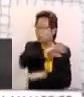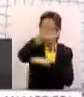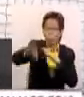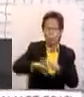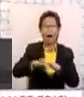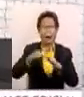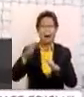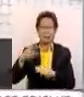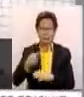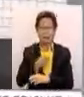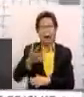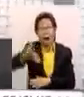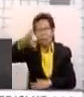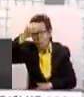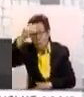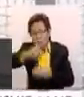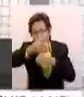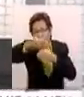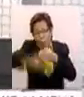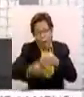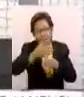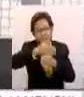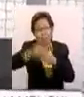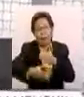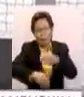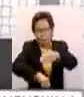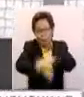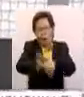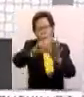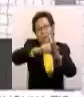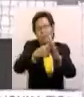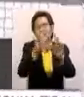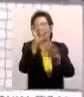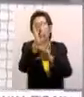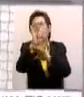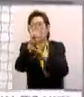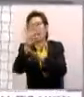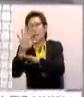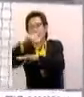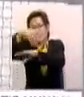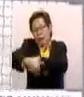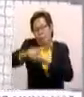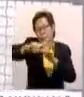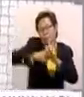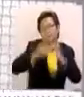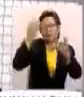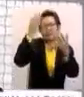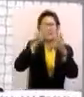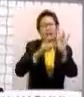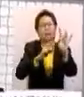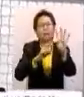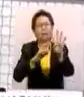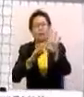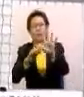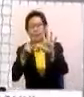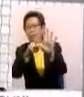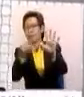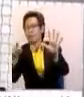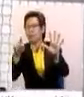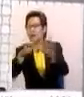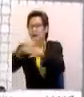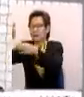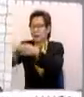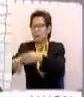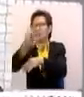bakal terjawab selepas sepak mula jam 8.45 malam sehingga tamat 90 minit